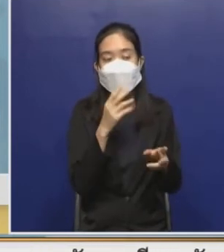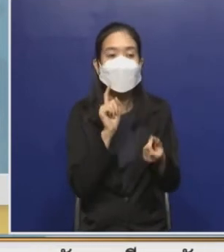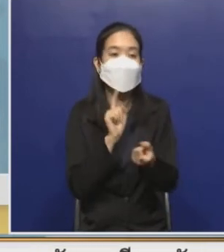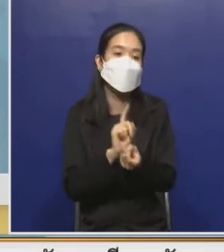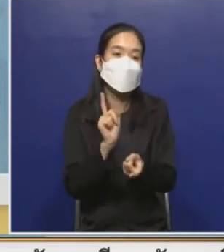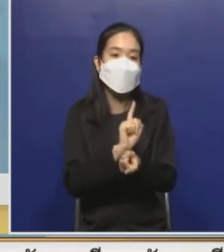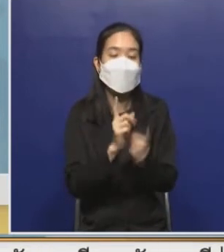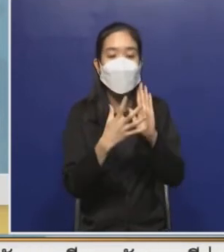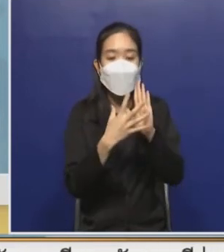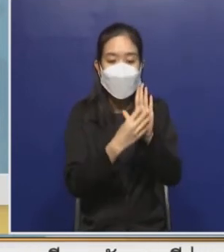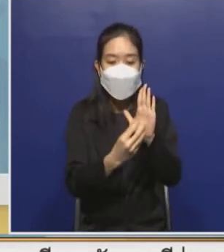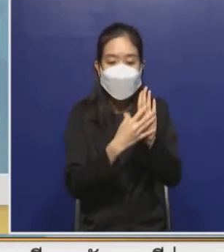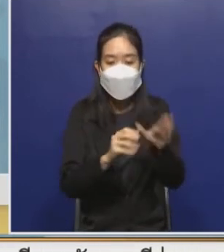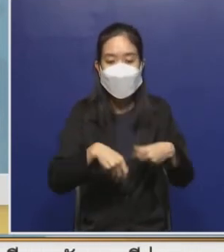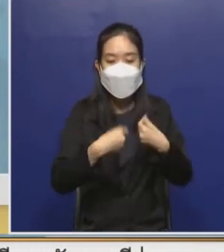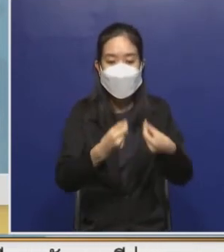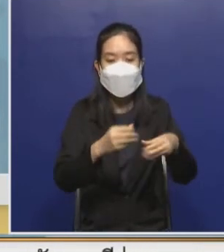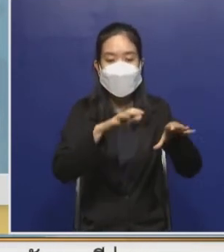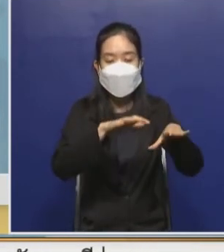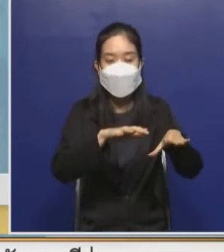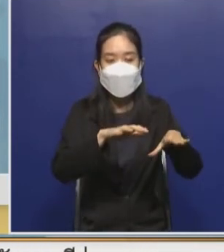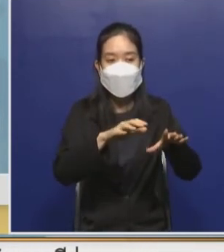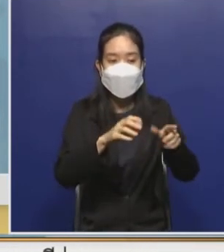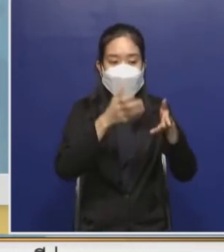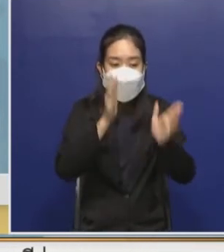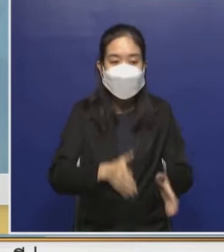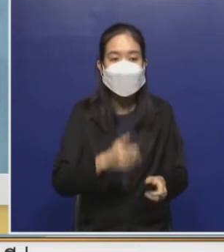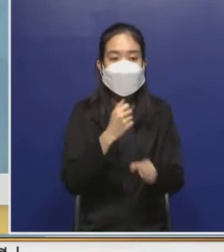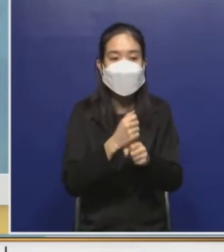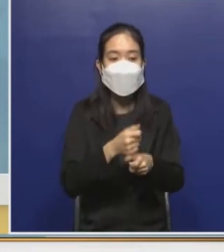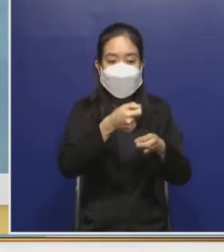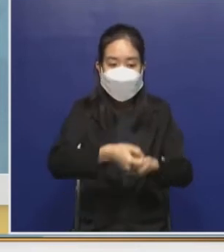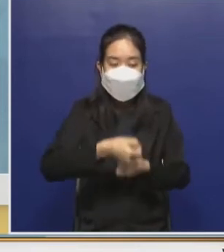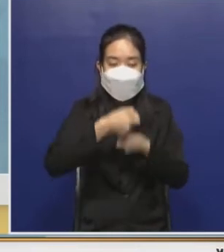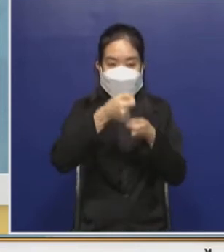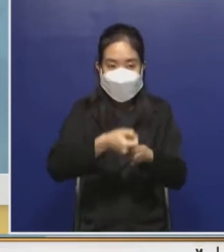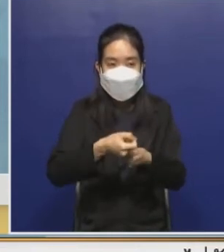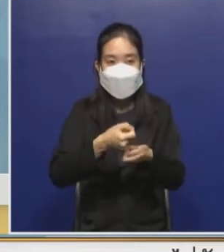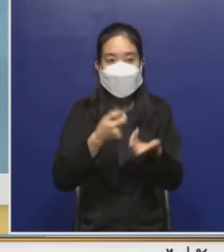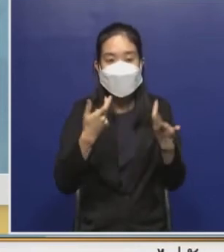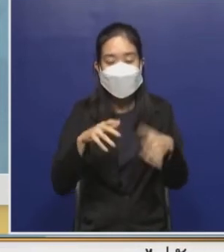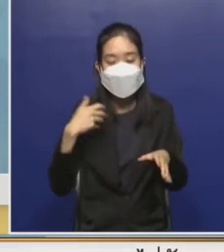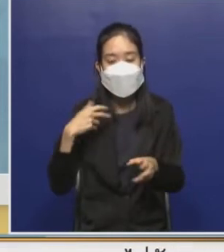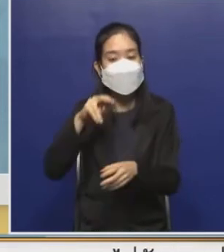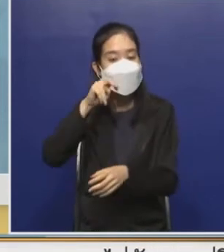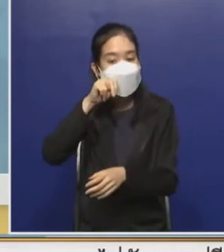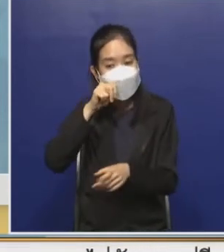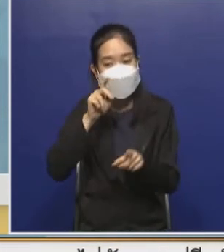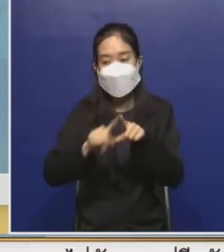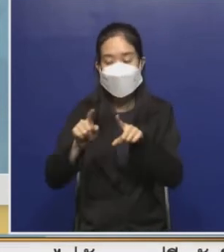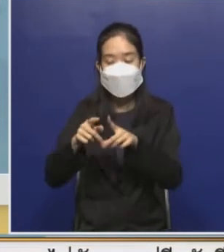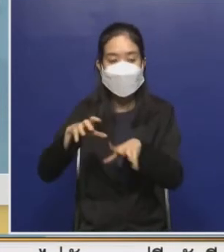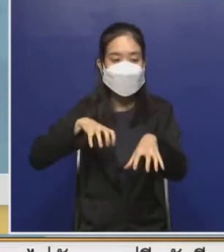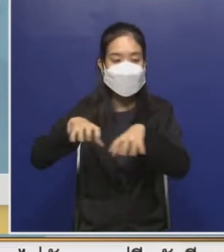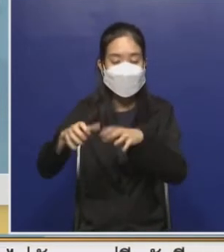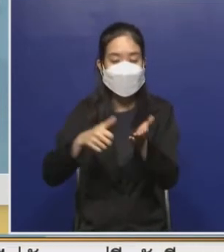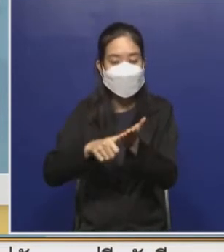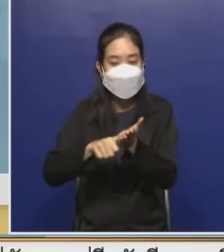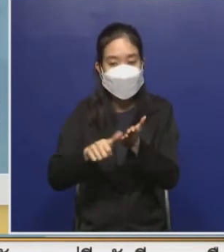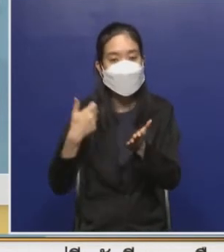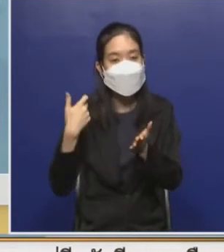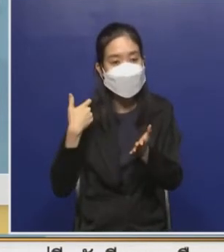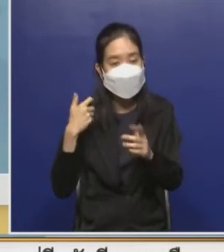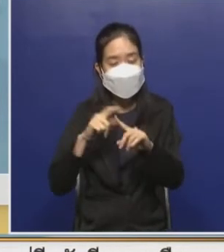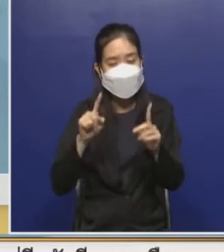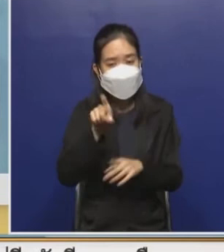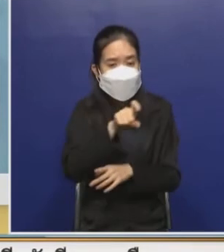จัดอบรมเกษตกรมากมายกมชรวัทธาน ซ่มแมแลงน้ำหลายพัล้านคำถามทเกิดข้กคือว่